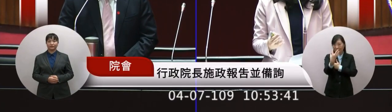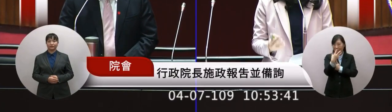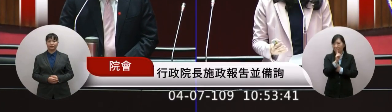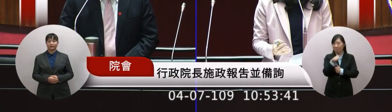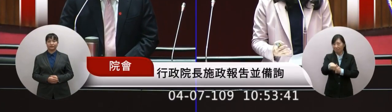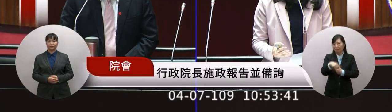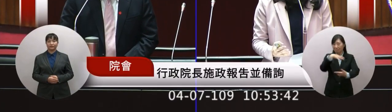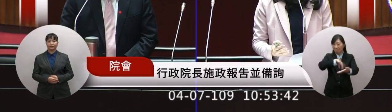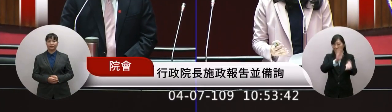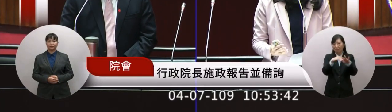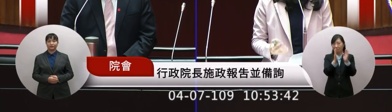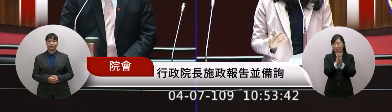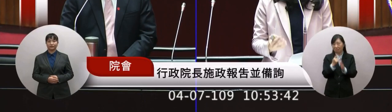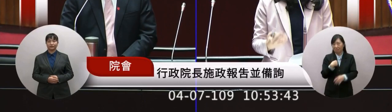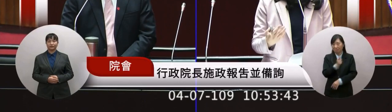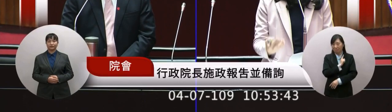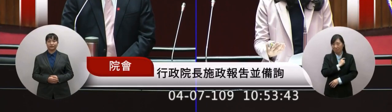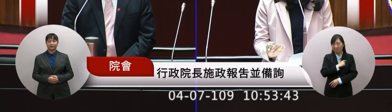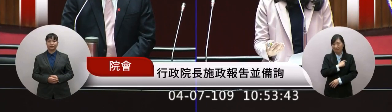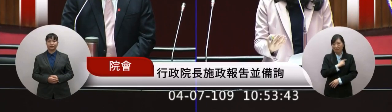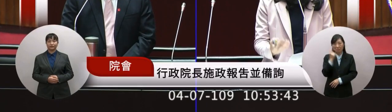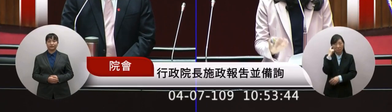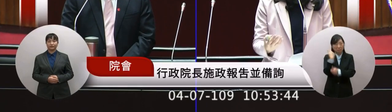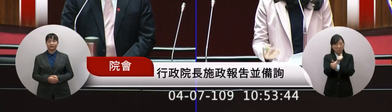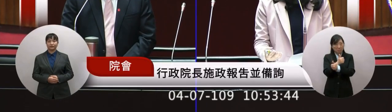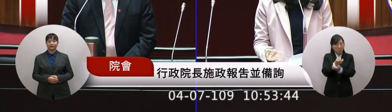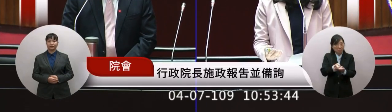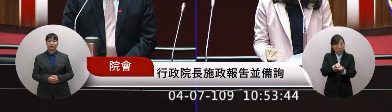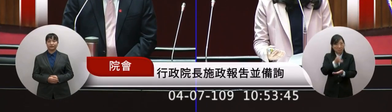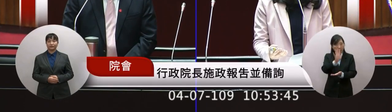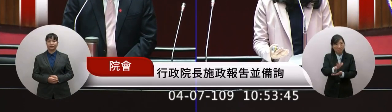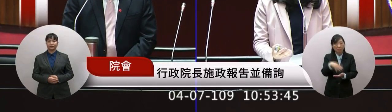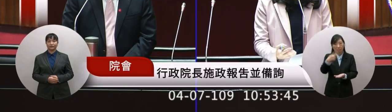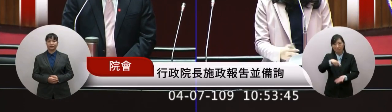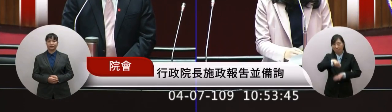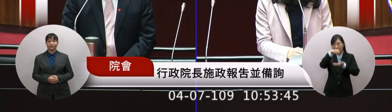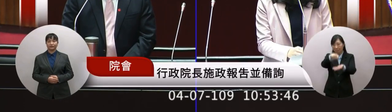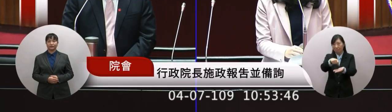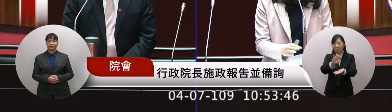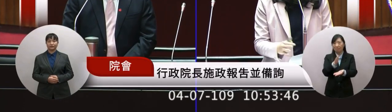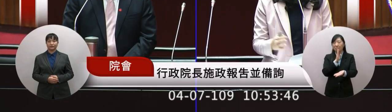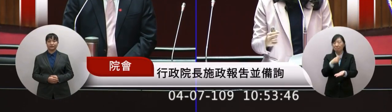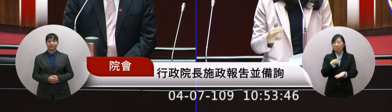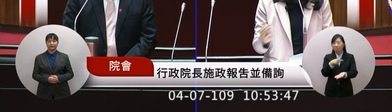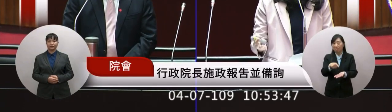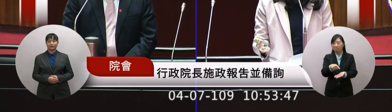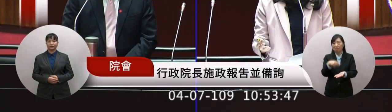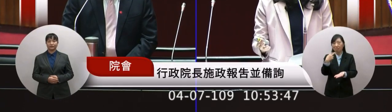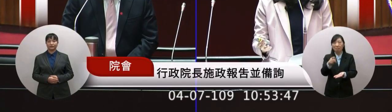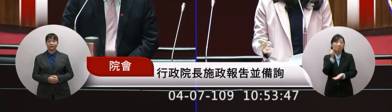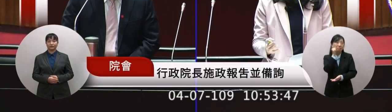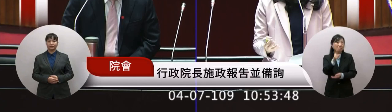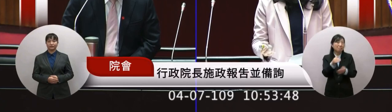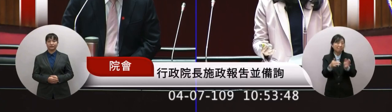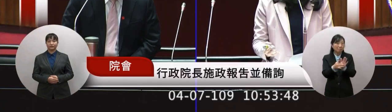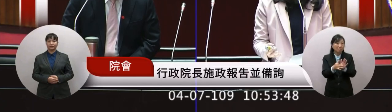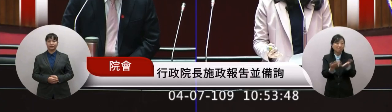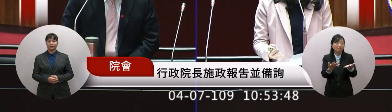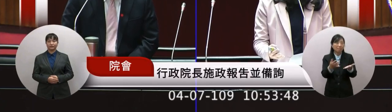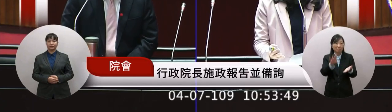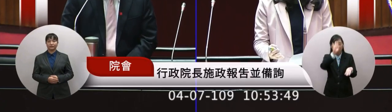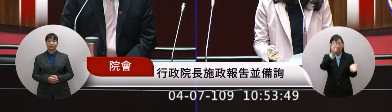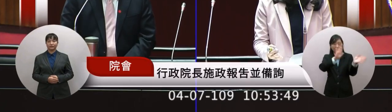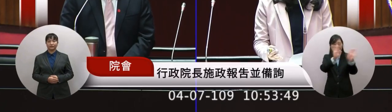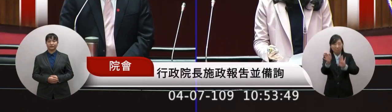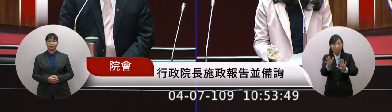经过政府审慎评估之后，我们来提出来的特别条例跟预算。可是呢，其实我们才经过一个月的时间，当然疫情发